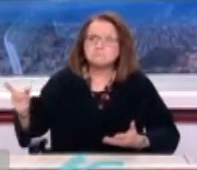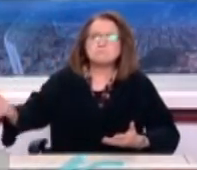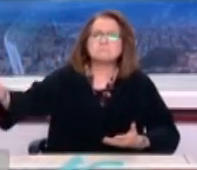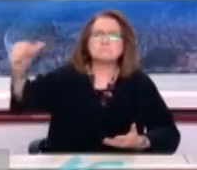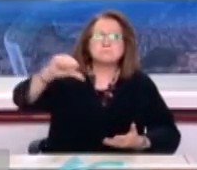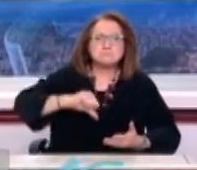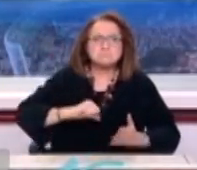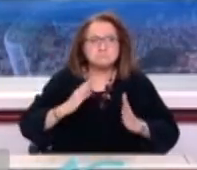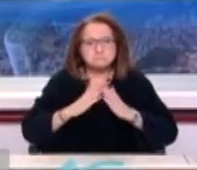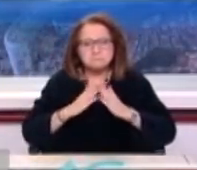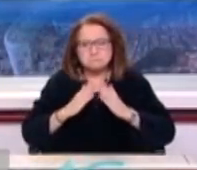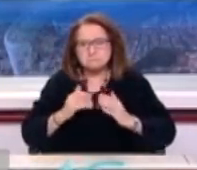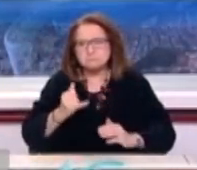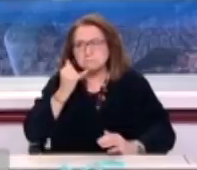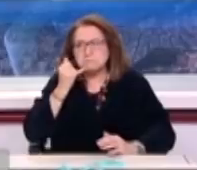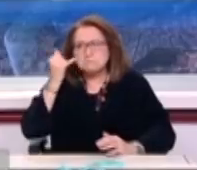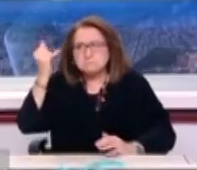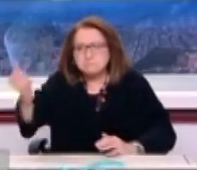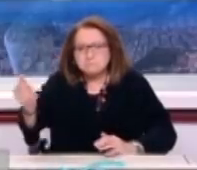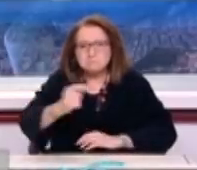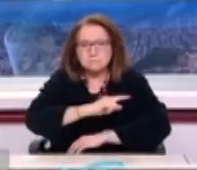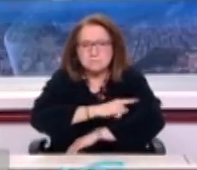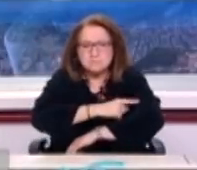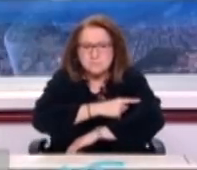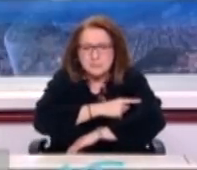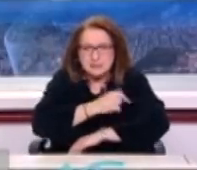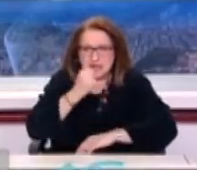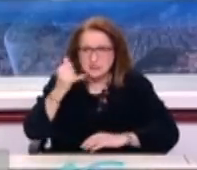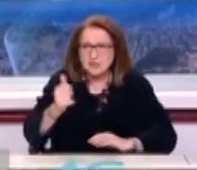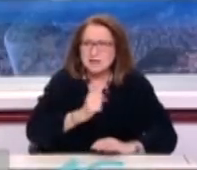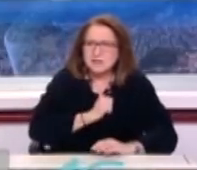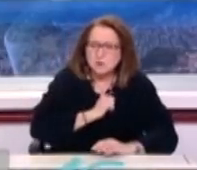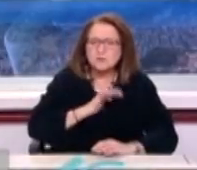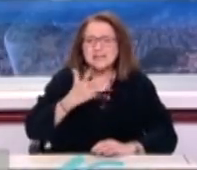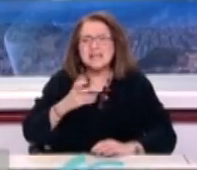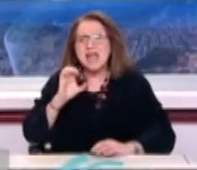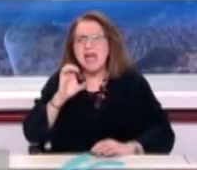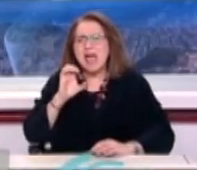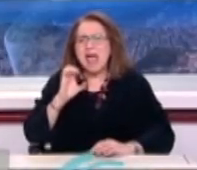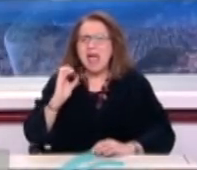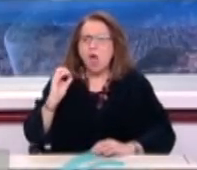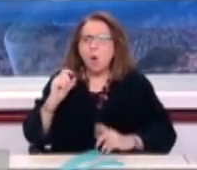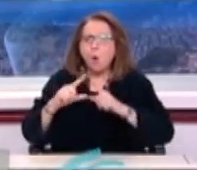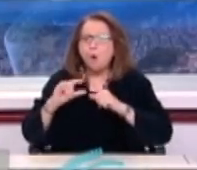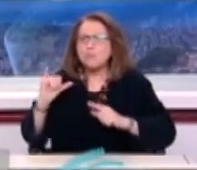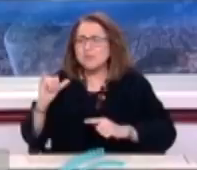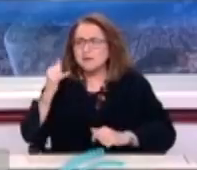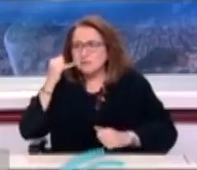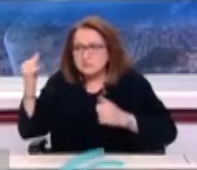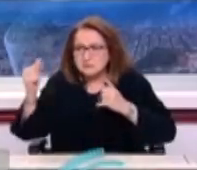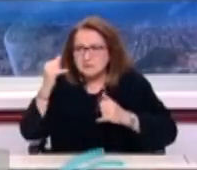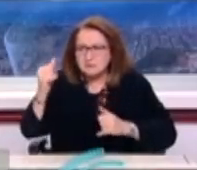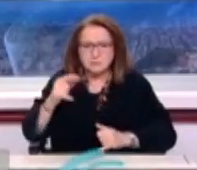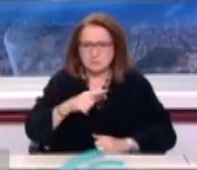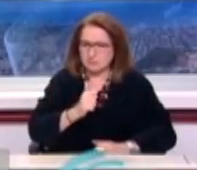στο σπίτι, λέτε να τηλεφωνήσει είτε σε γιατρό, προφανώς ιδιότητα, είτε ή στον νεοδί. Υποθέτω ότι κανένας ιδιότητας